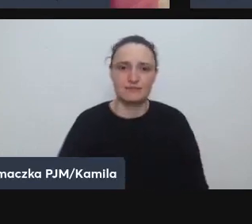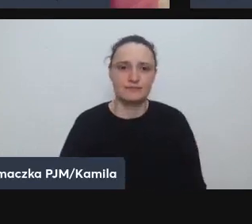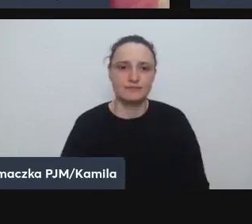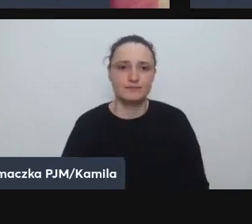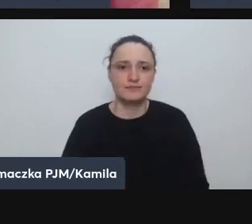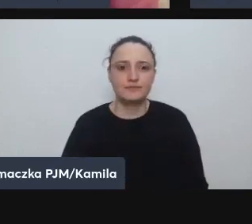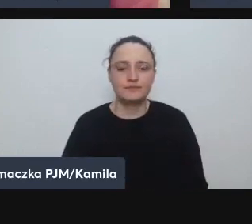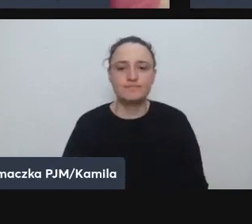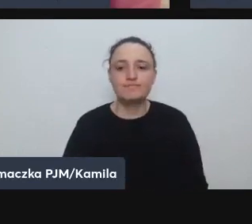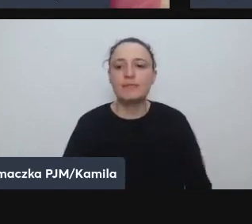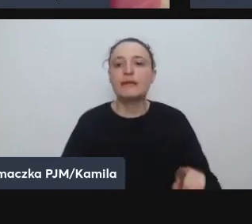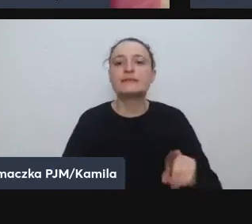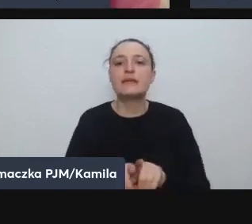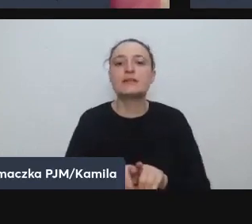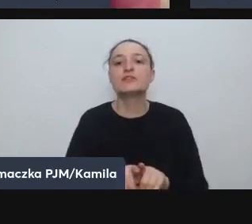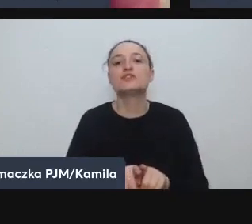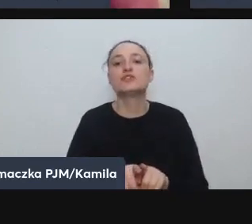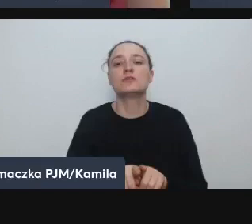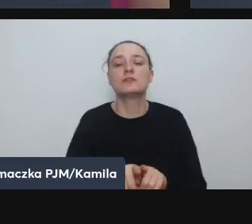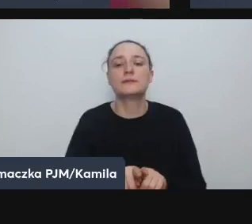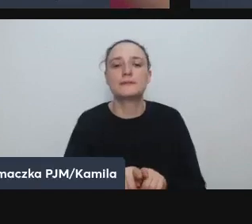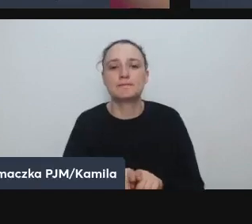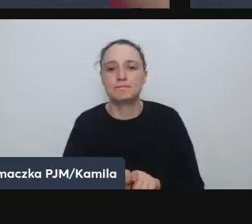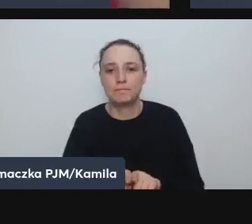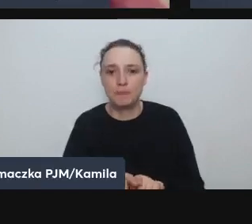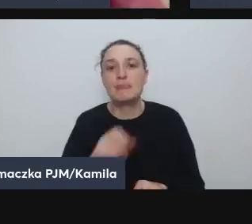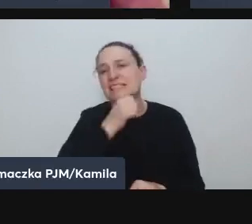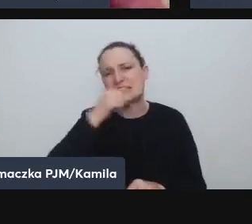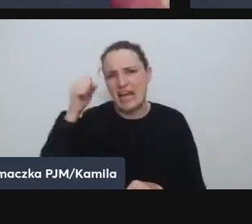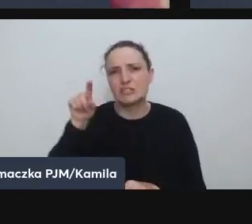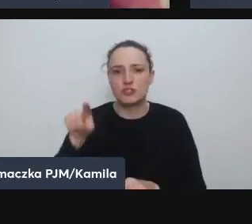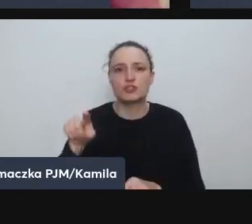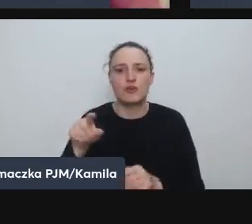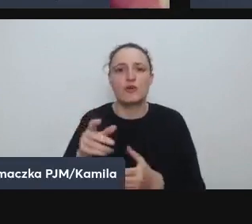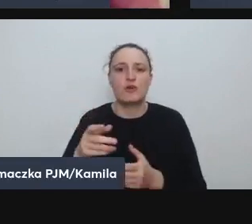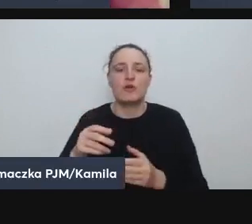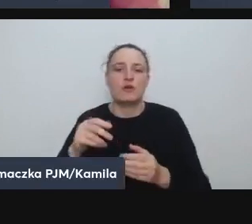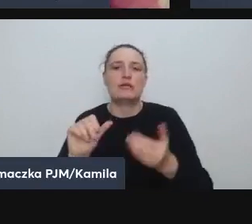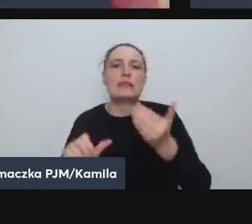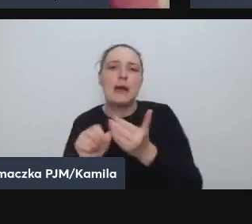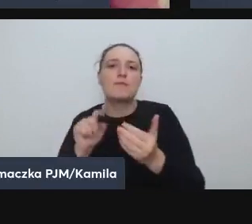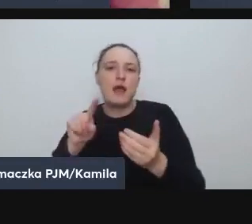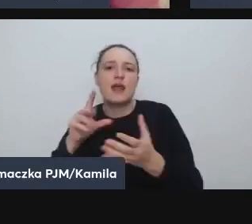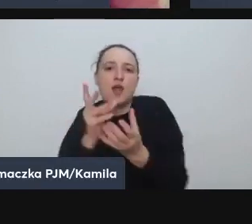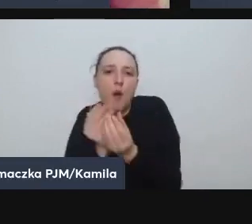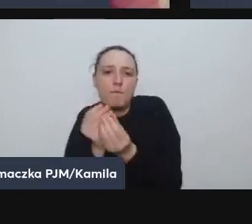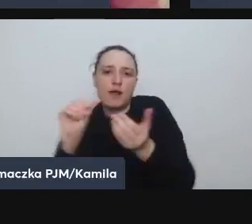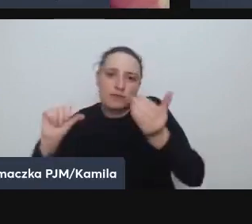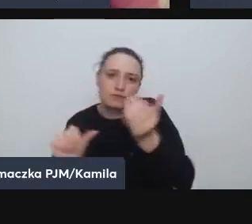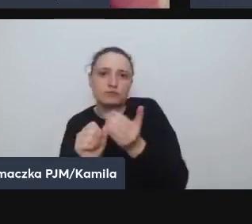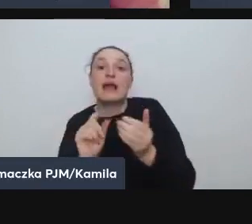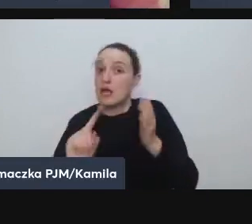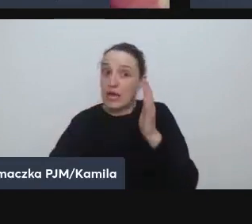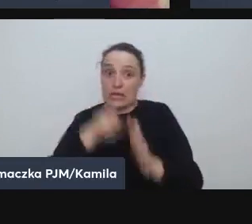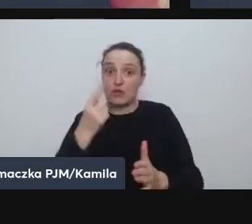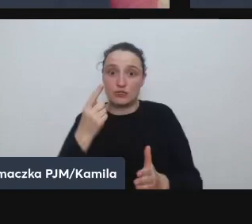jeszcze? Aha, no i jeszcze też raczej do starszych gąbkowe tampony, nie? Które są jednorazowe i to jest